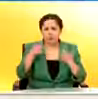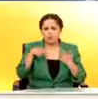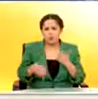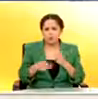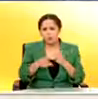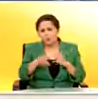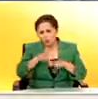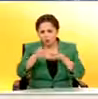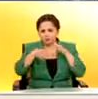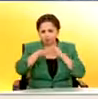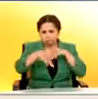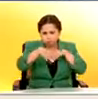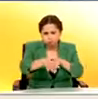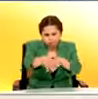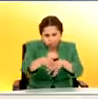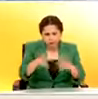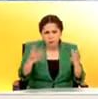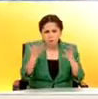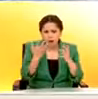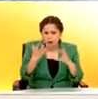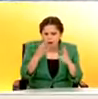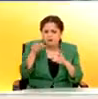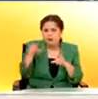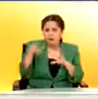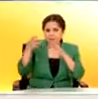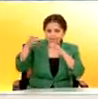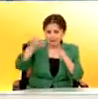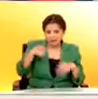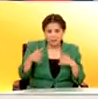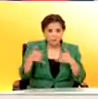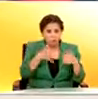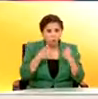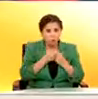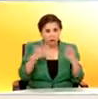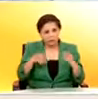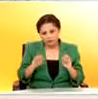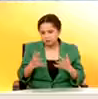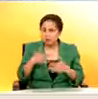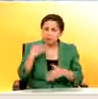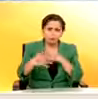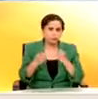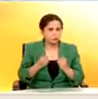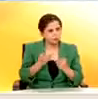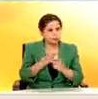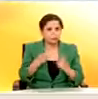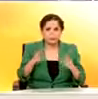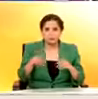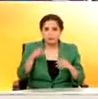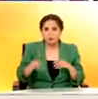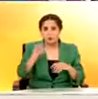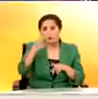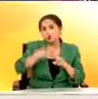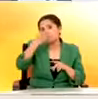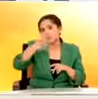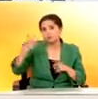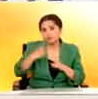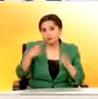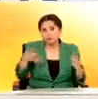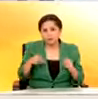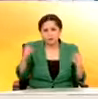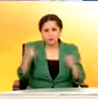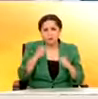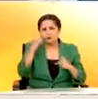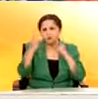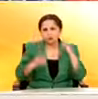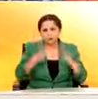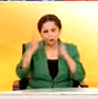स्नोबोर्डिंग, बर्फ पर होने वाले कई खेलों की तैयारियां शुरू हो चुकी हैं। उत्तराखंड ने विंटर